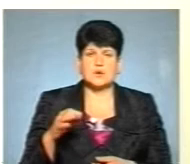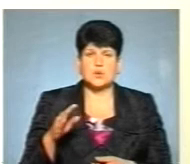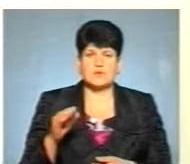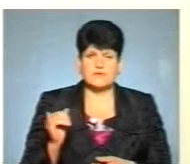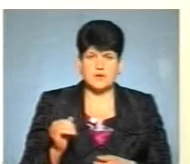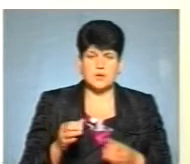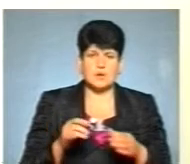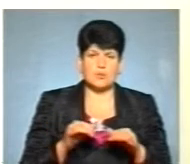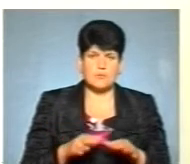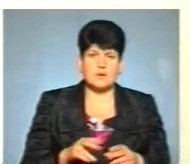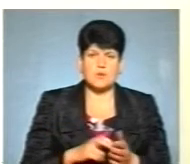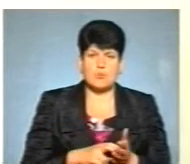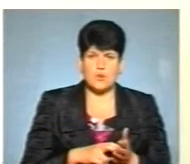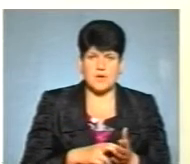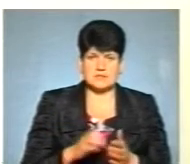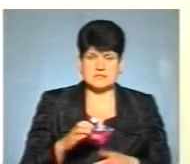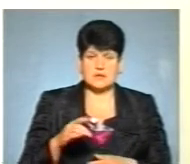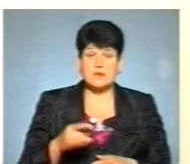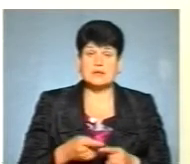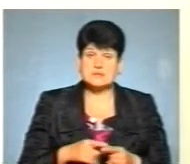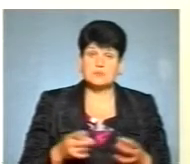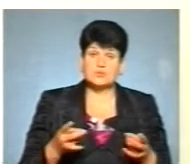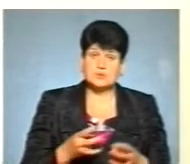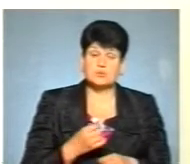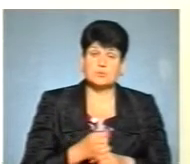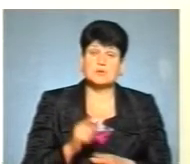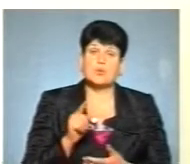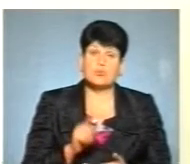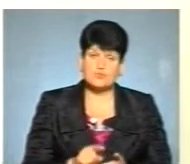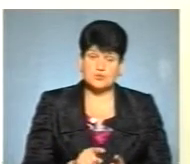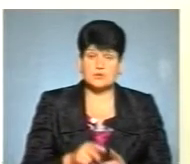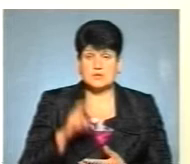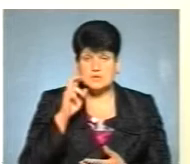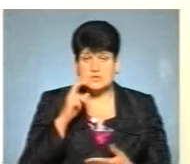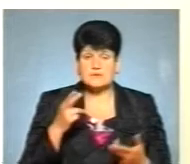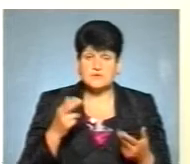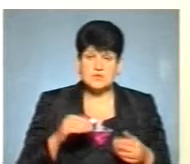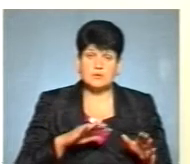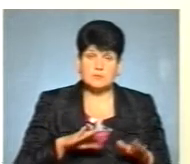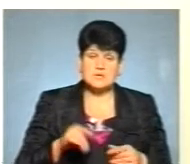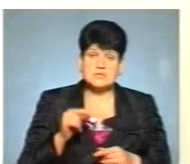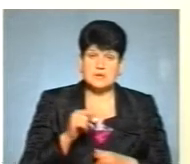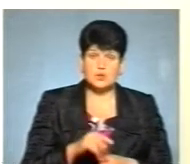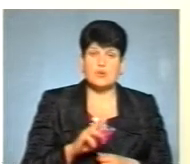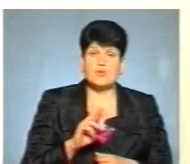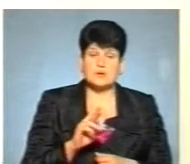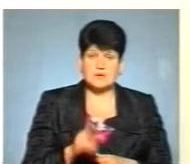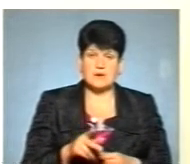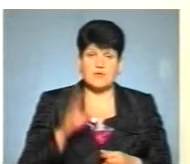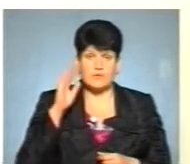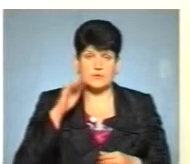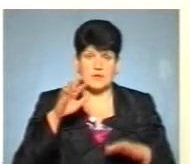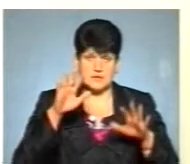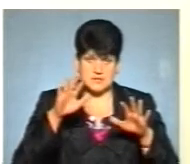потенційно небезпечних місцях. А це потрібно робити обов'язково. Держава, звичайно, після того, як вода спаде,